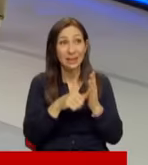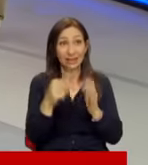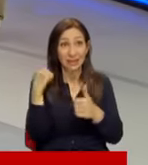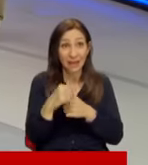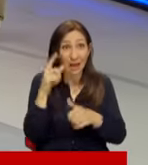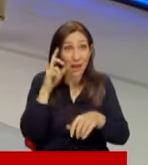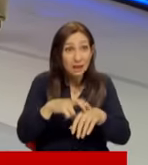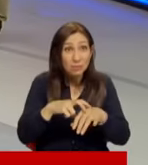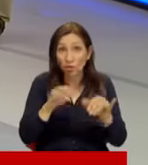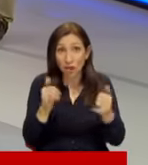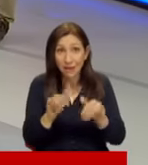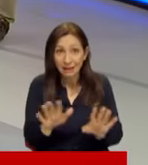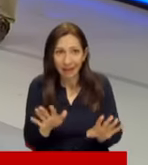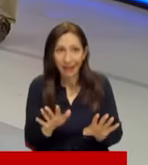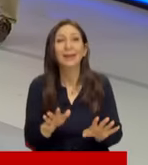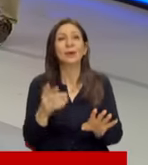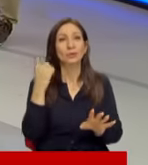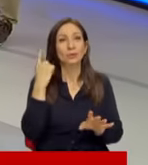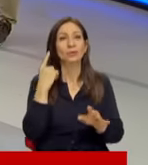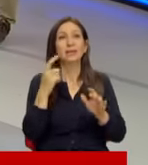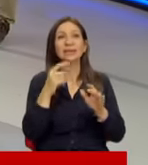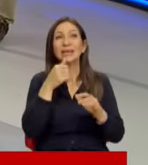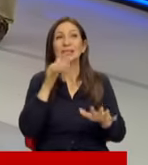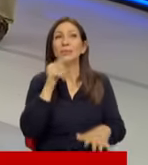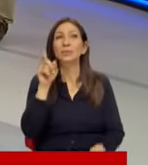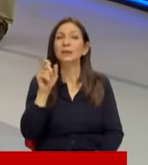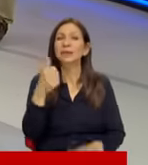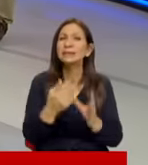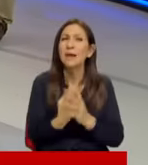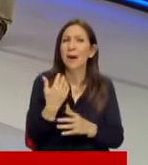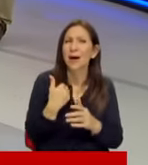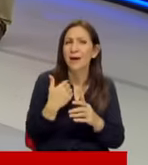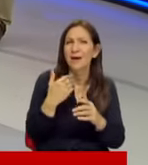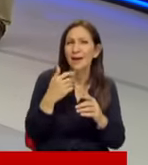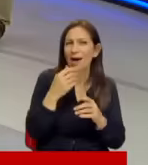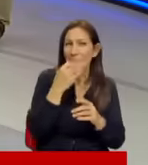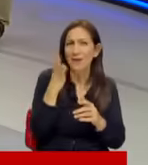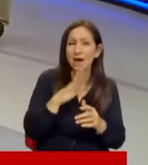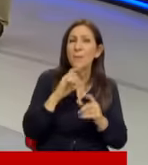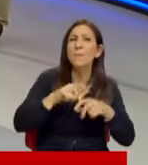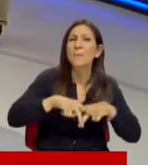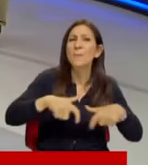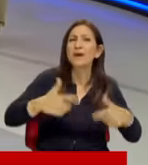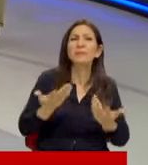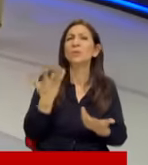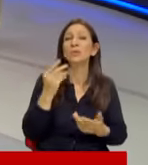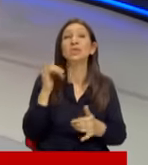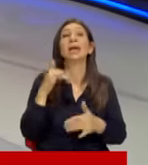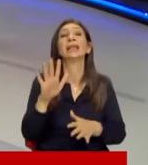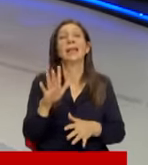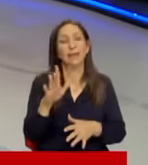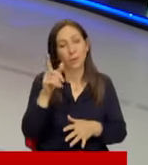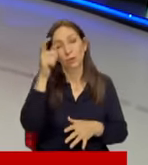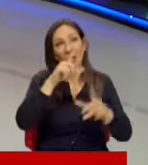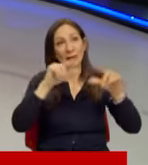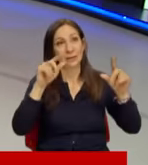tekrar hatırlatayım. Şaka değil. Dün Deniz abiye sordum. Deniz abi yarın sabah yayın yapacağız. Başlığımız ne olsun dedim. Şaka değil. İşte